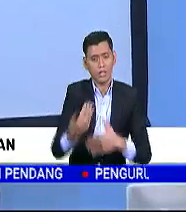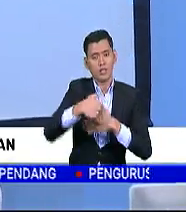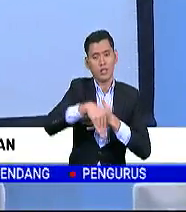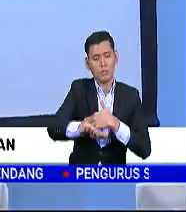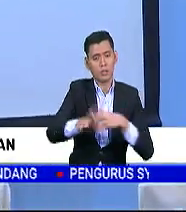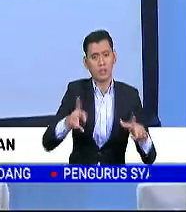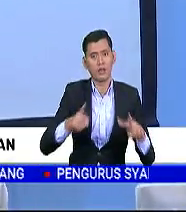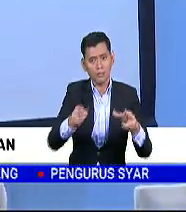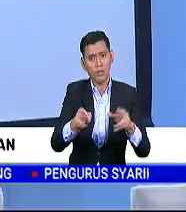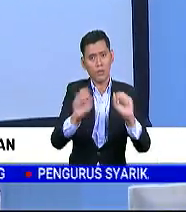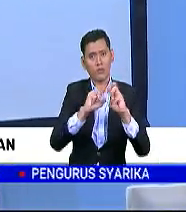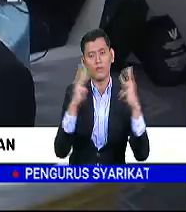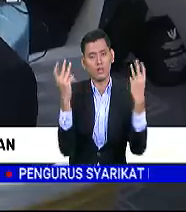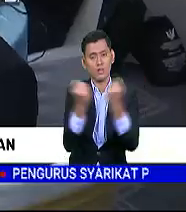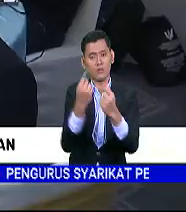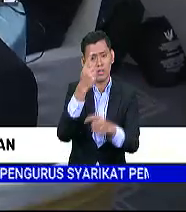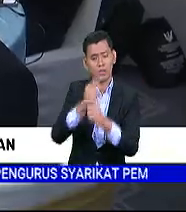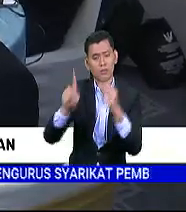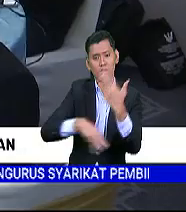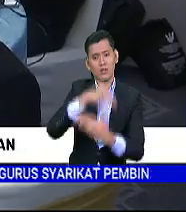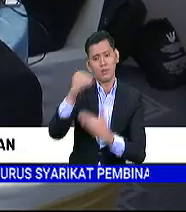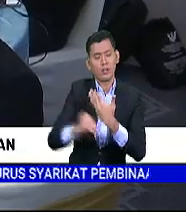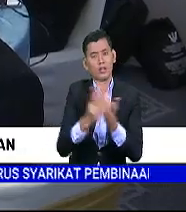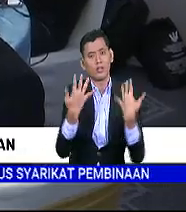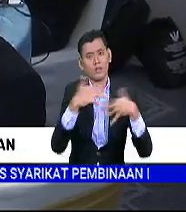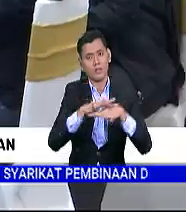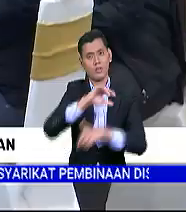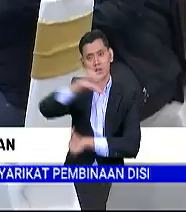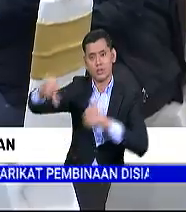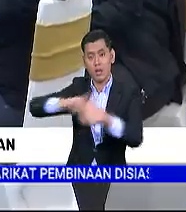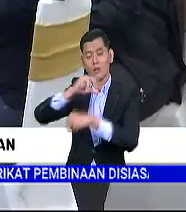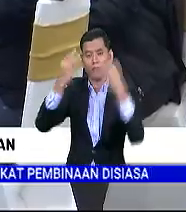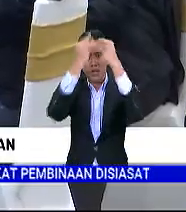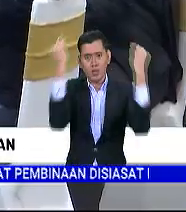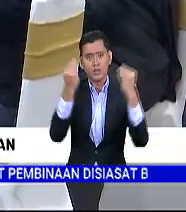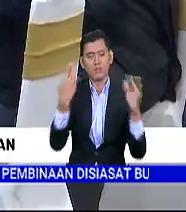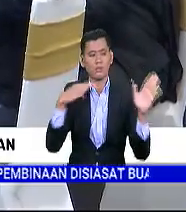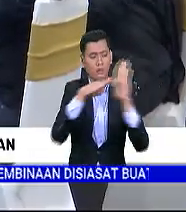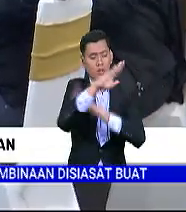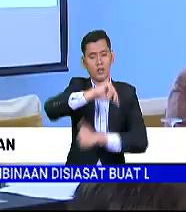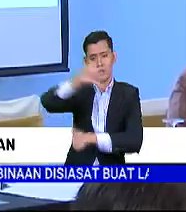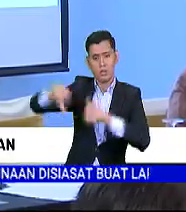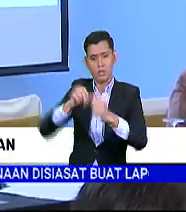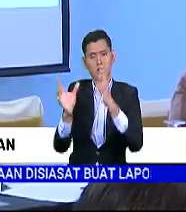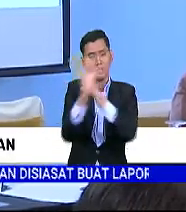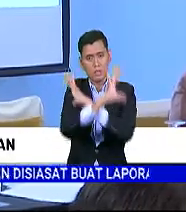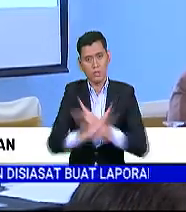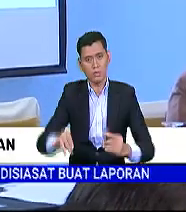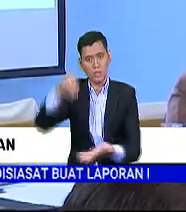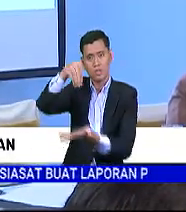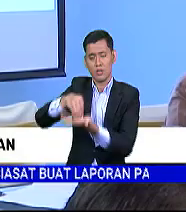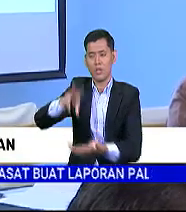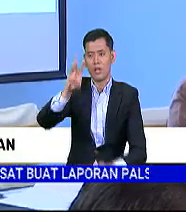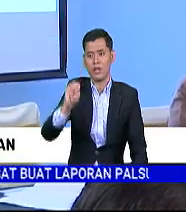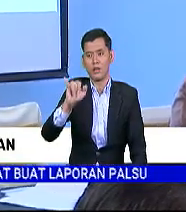bengkel penetapan program dan intervensi sosial Majlis Pembangunan Sosial Sarawak di Miri hari ini. Selain itu